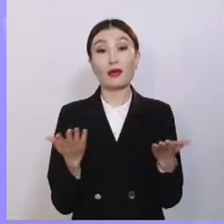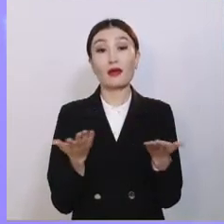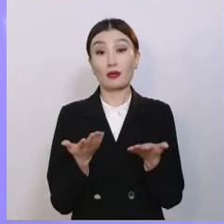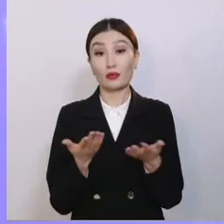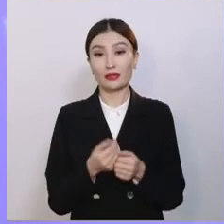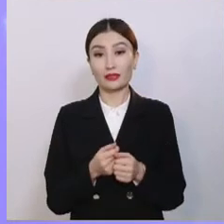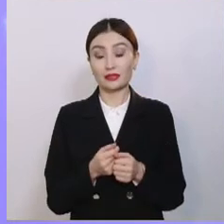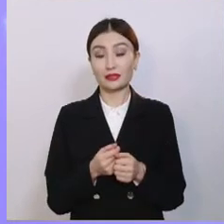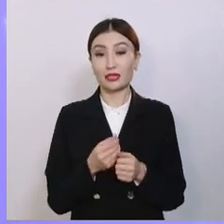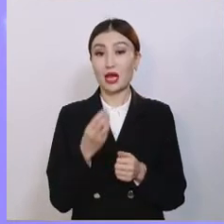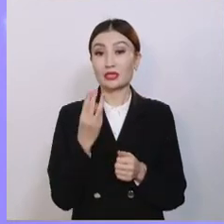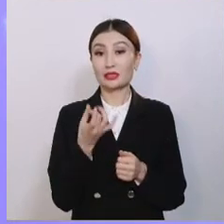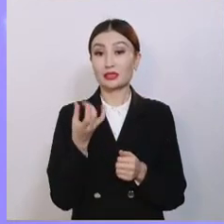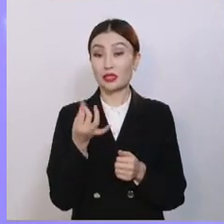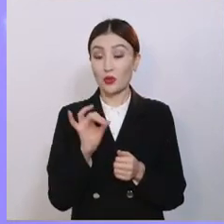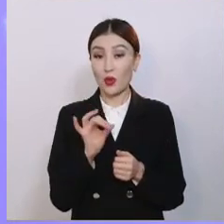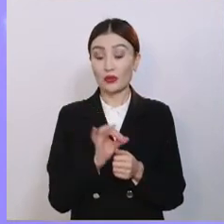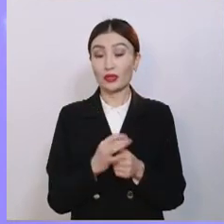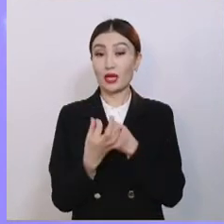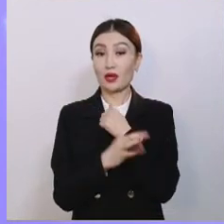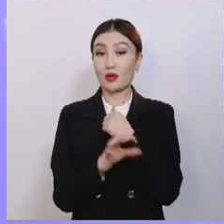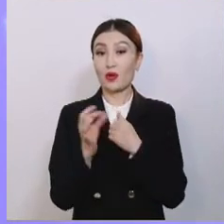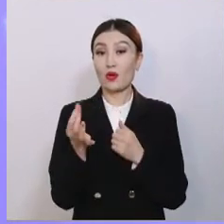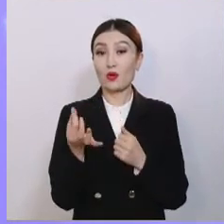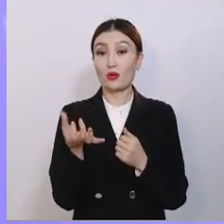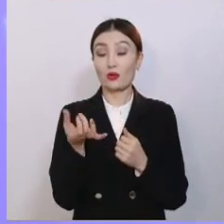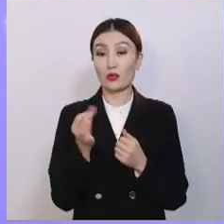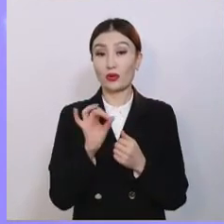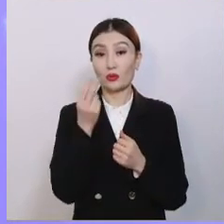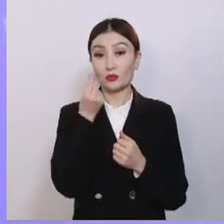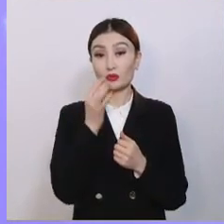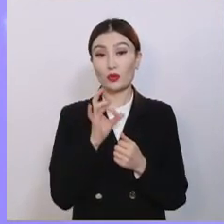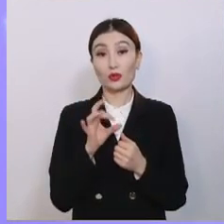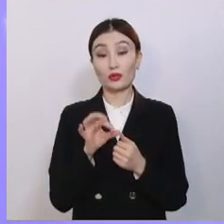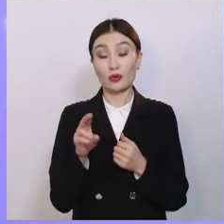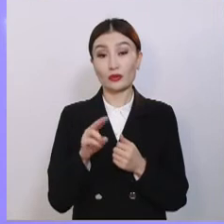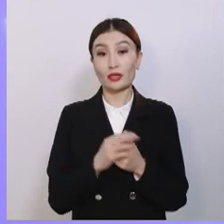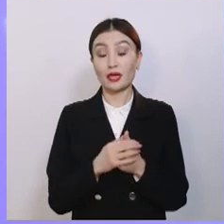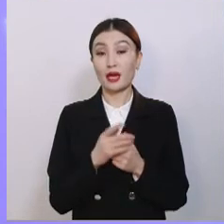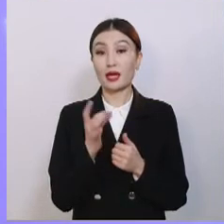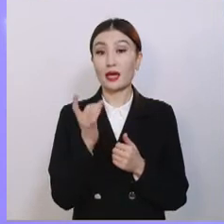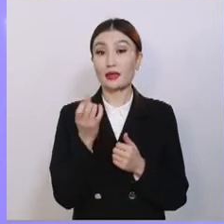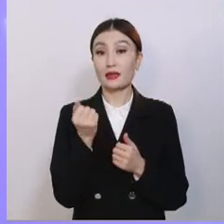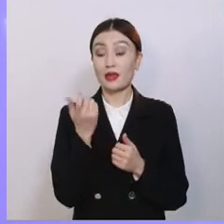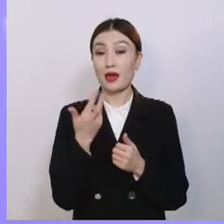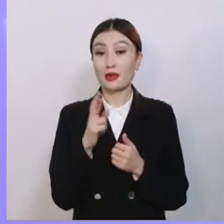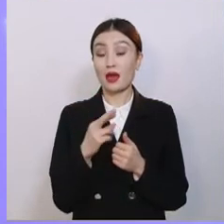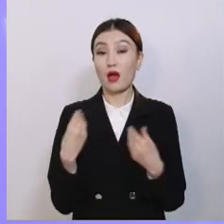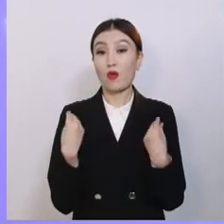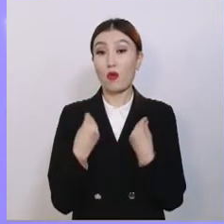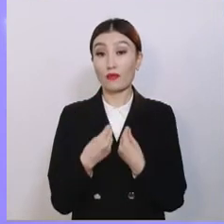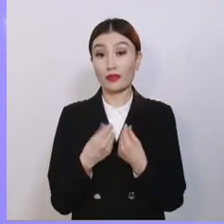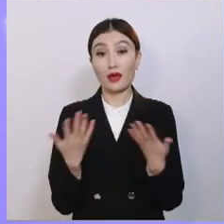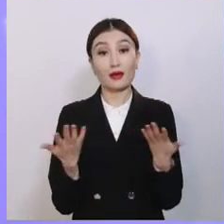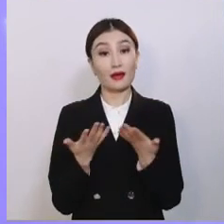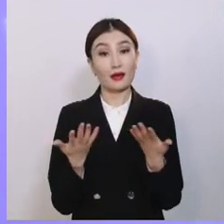какой? Шерстяной. Окончание «ой» – мужской род. Шерстяная кофта.